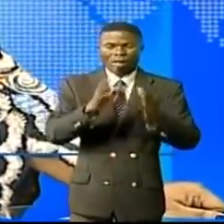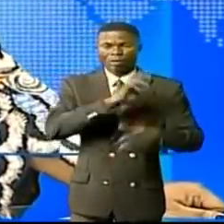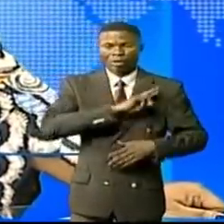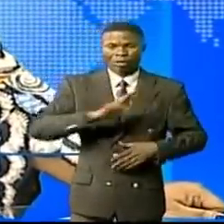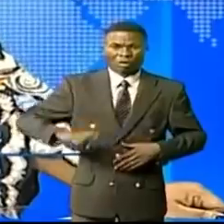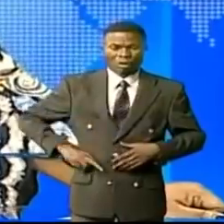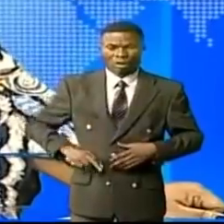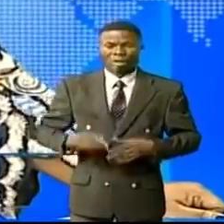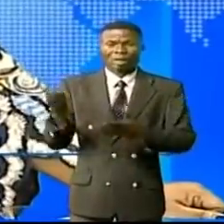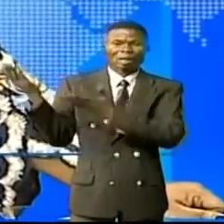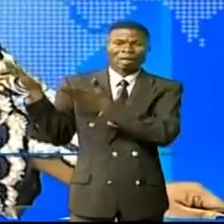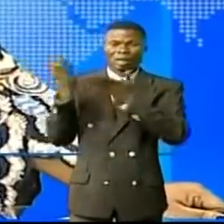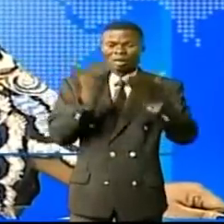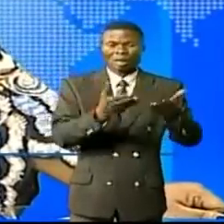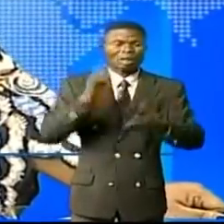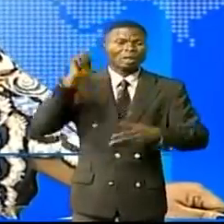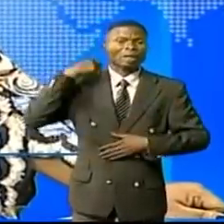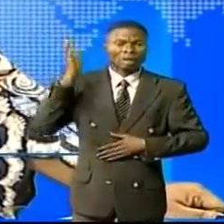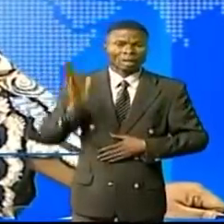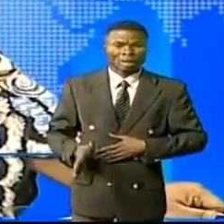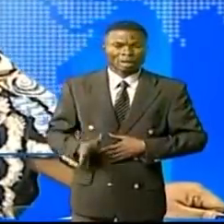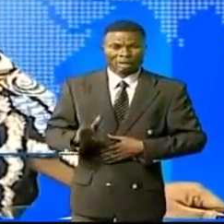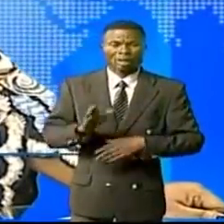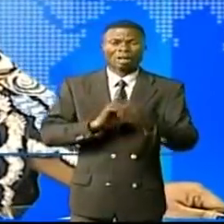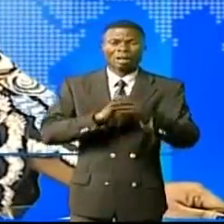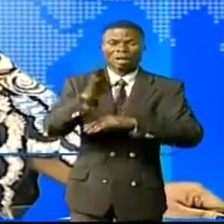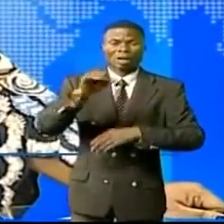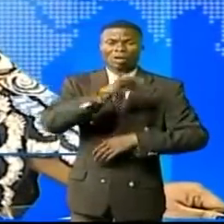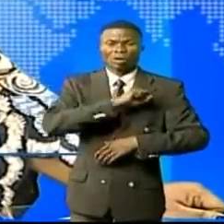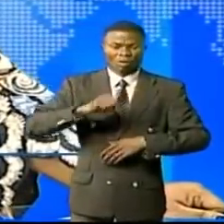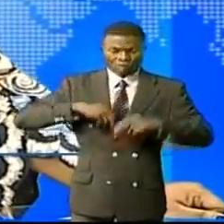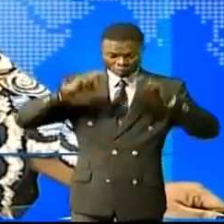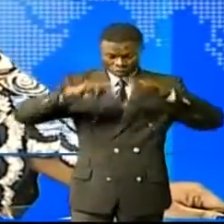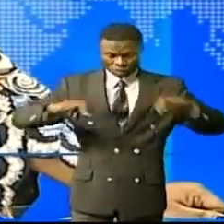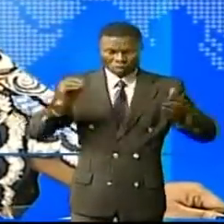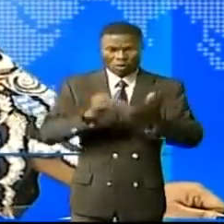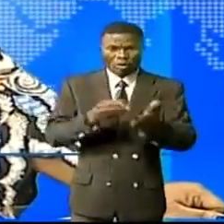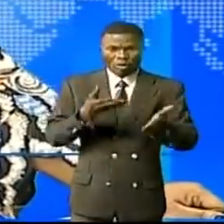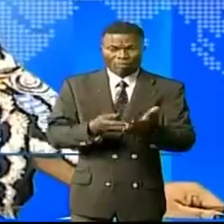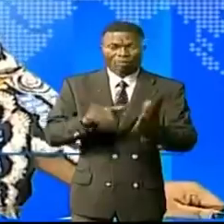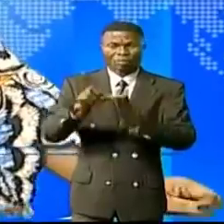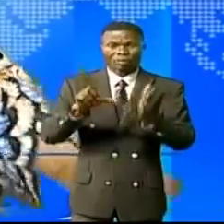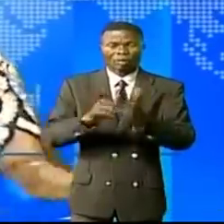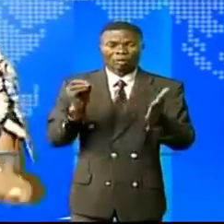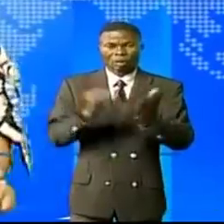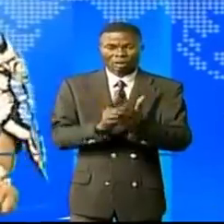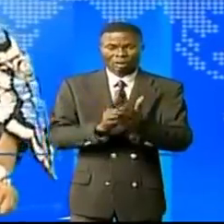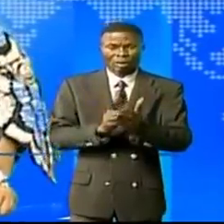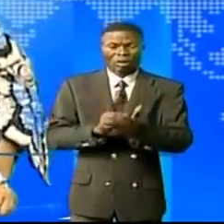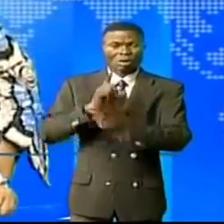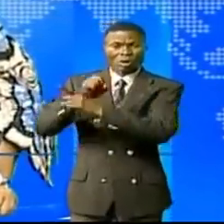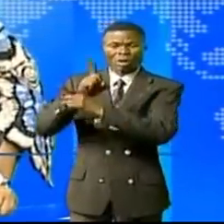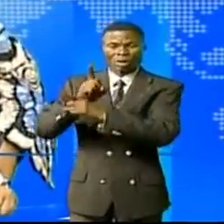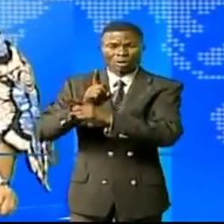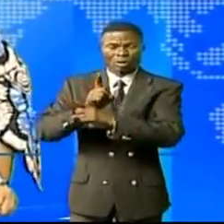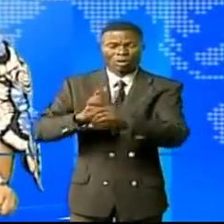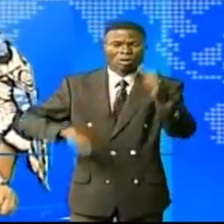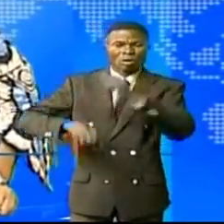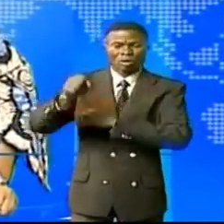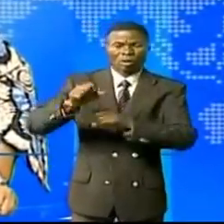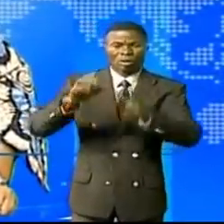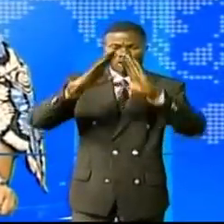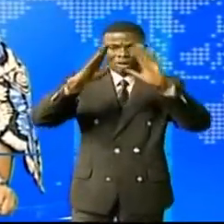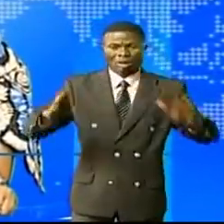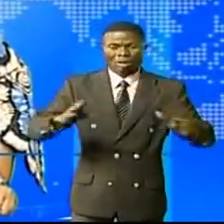pour le transfert des prisonniers, et ça a été renvoyé au Sénat pour seconde lecture, et l'autre loi portant prévention et répression du blanchiment